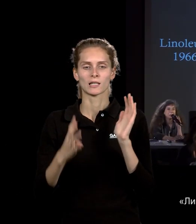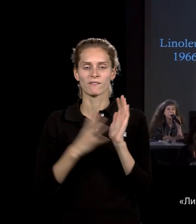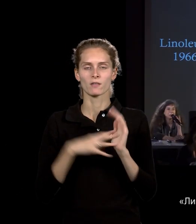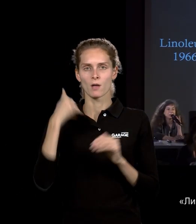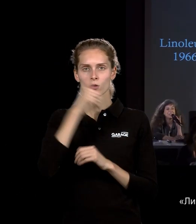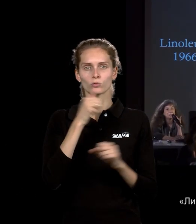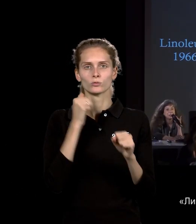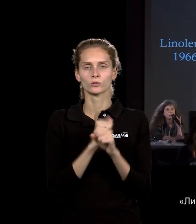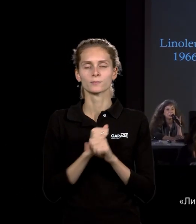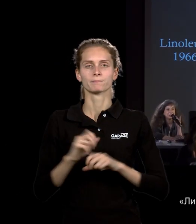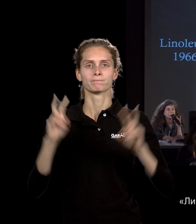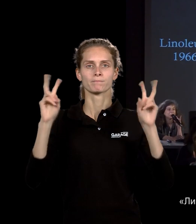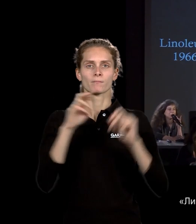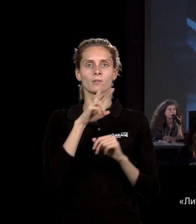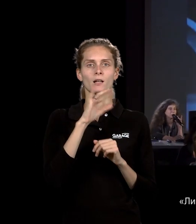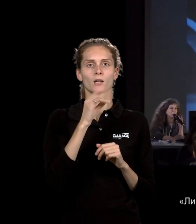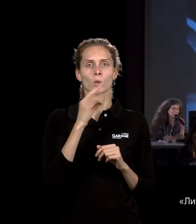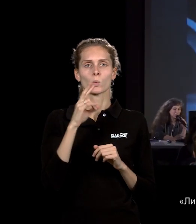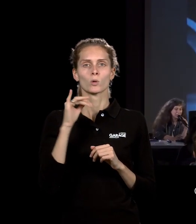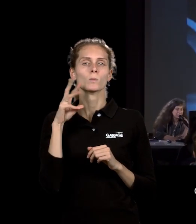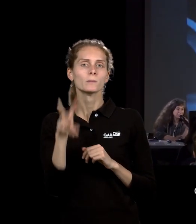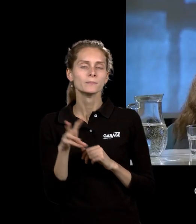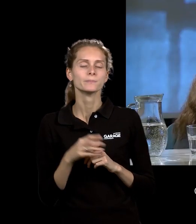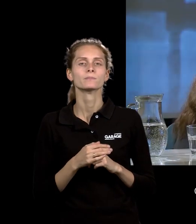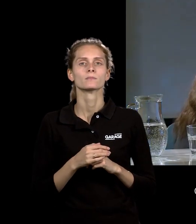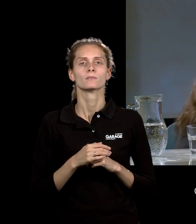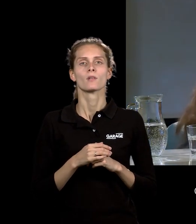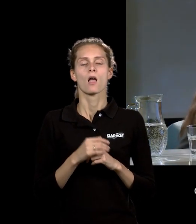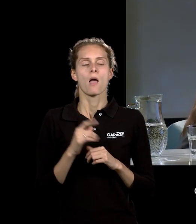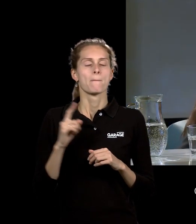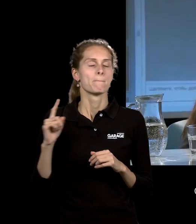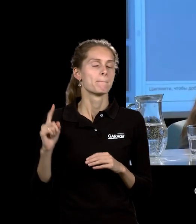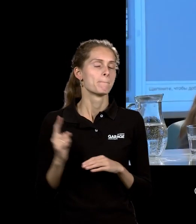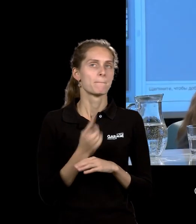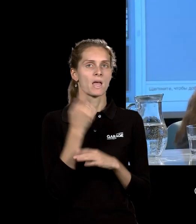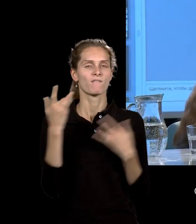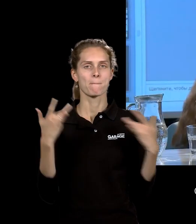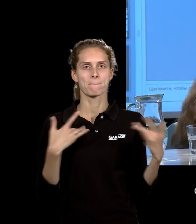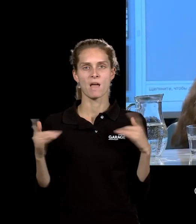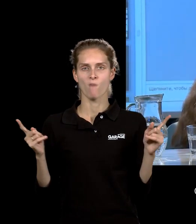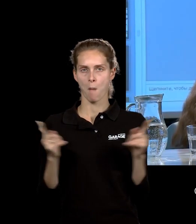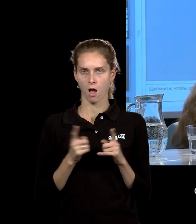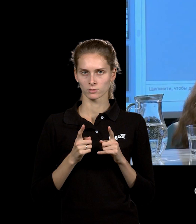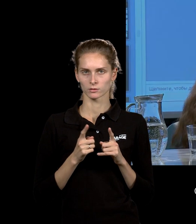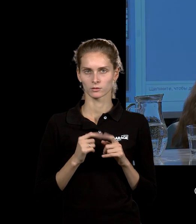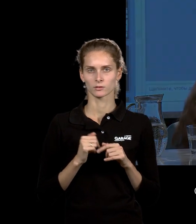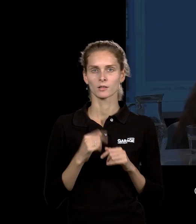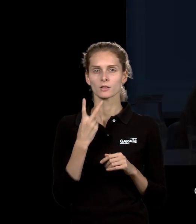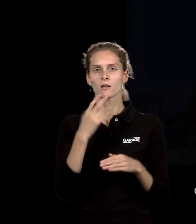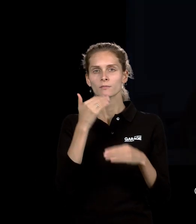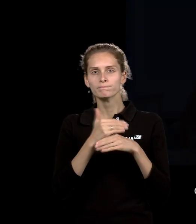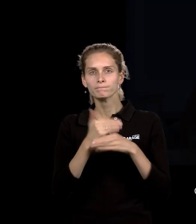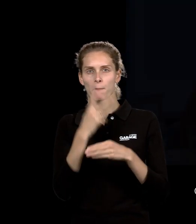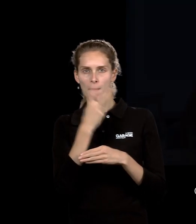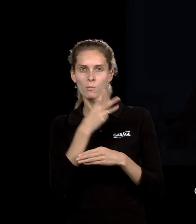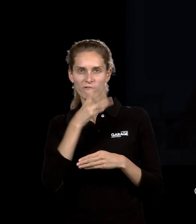Это один из первых хэппенингов, один из первых перформансов. И сейчас мы фрагменты этих постановок посмотрим.